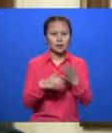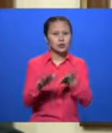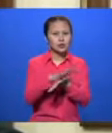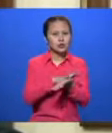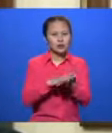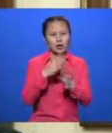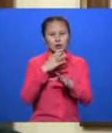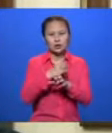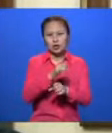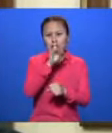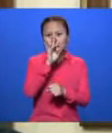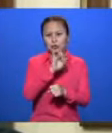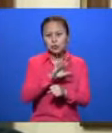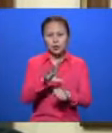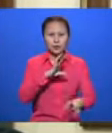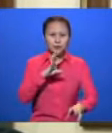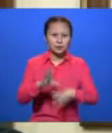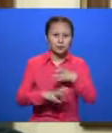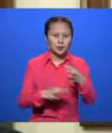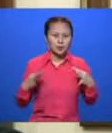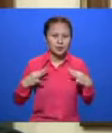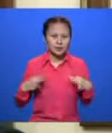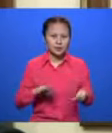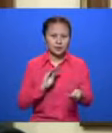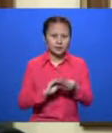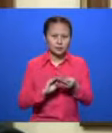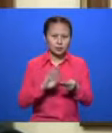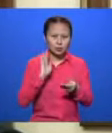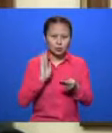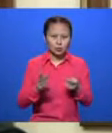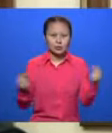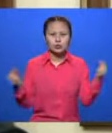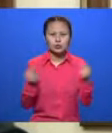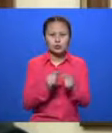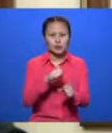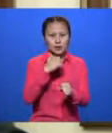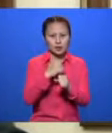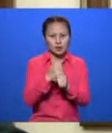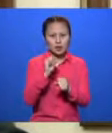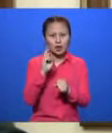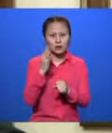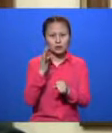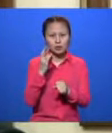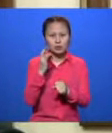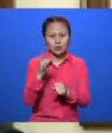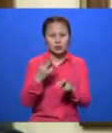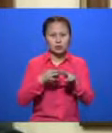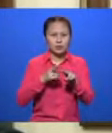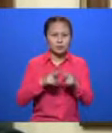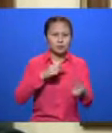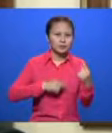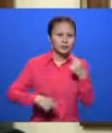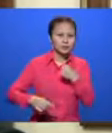ешқандай қысқарту болмайды. Әлеуметтік төлемдерде сол қалпында қалады деп шешілді. Мұны бас акционердің өзі бекітті. Біз бизнесті дамытуға